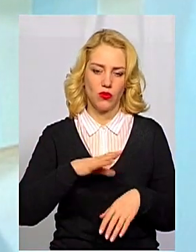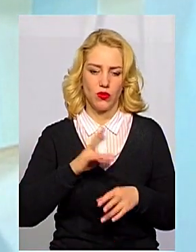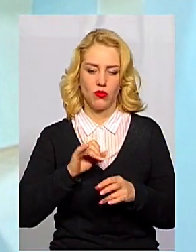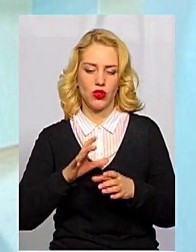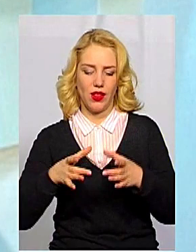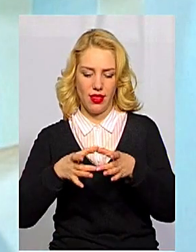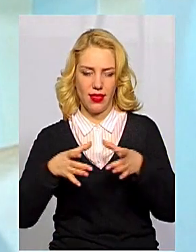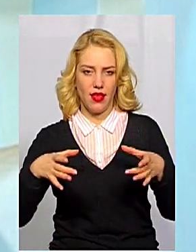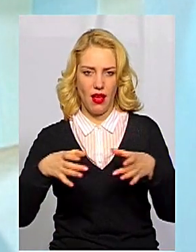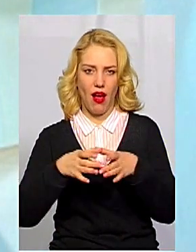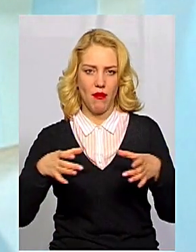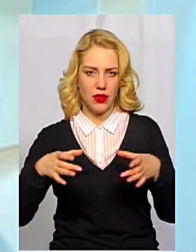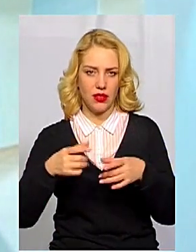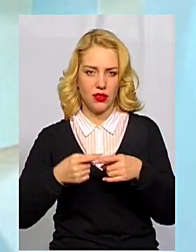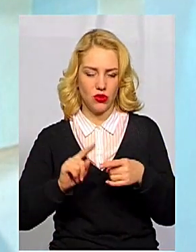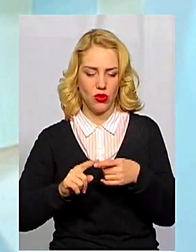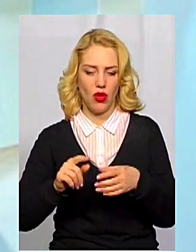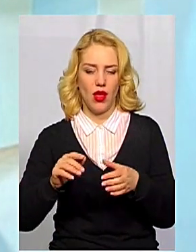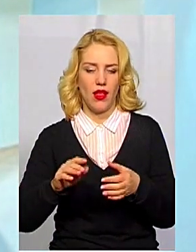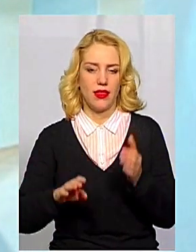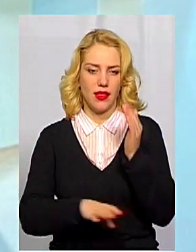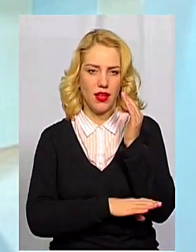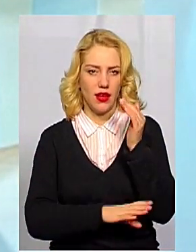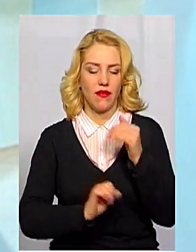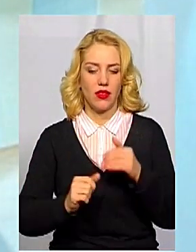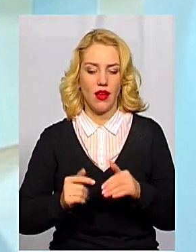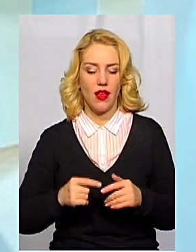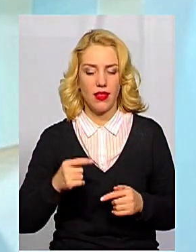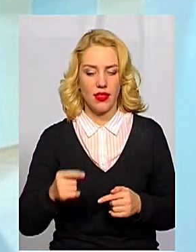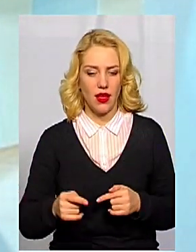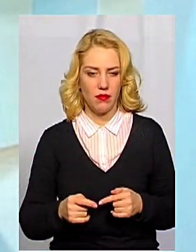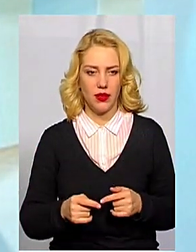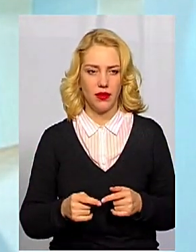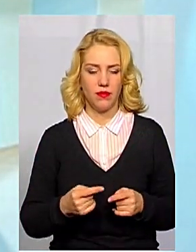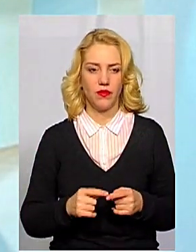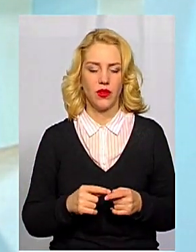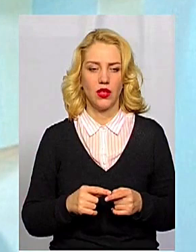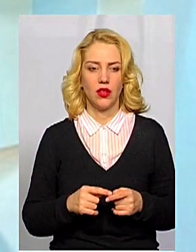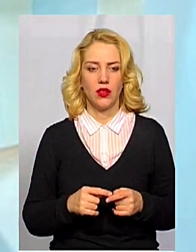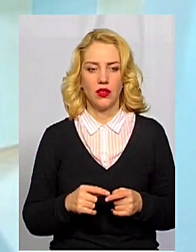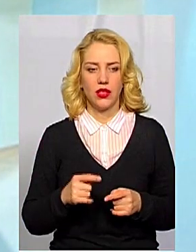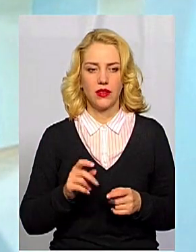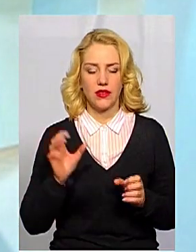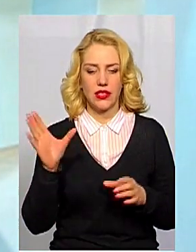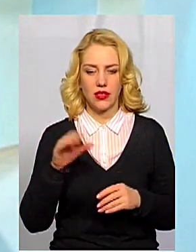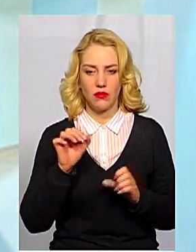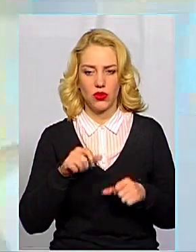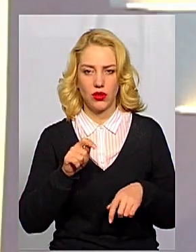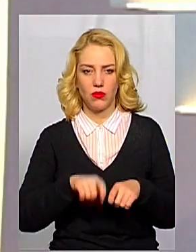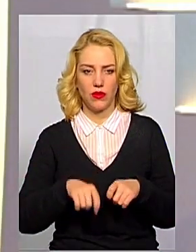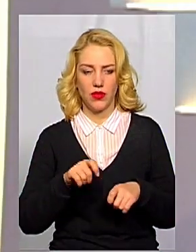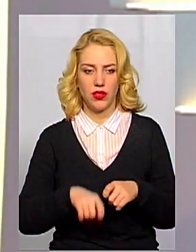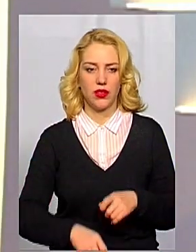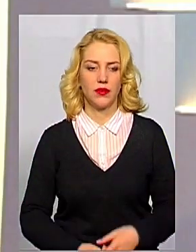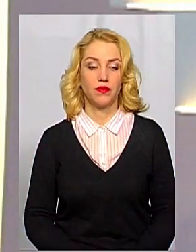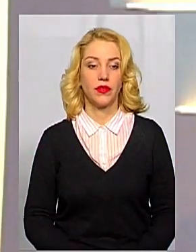діаметр, порода цього дерева. Тобто на етапі від відведення в рубку до здійснення рубки це все можна перевірити по